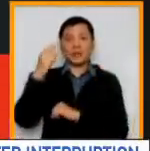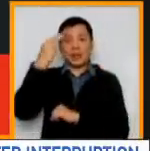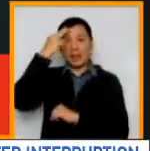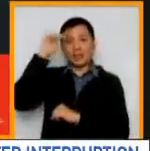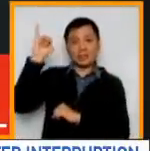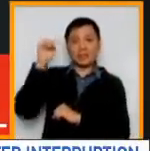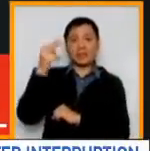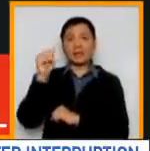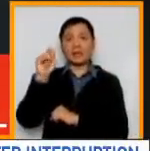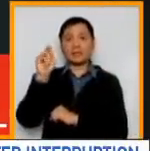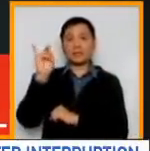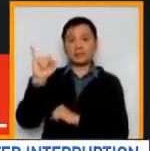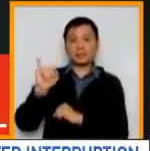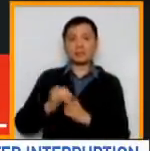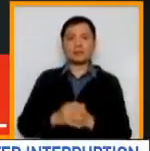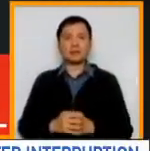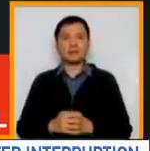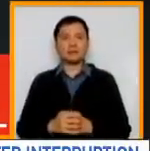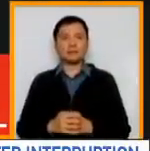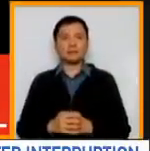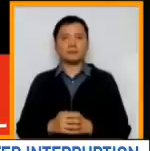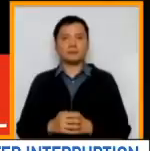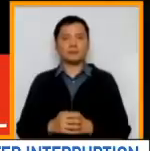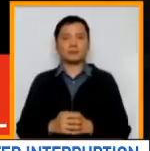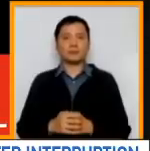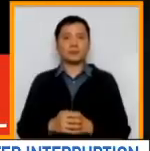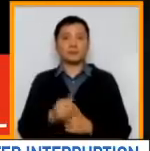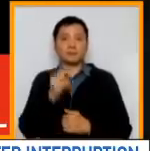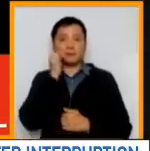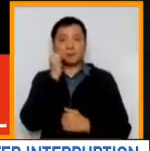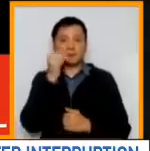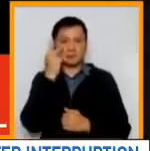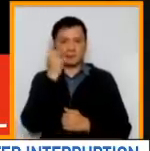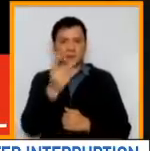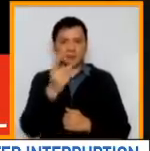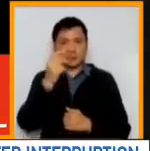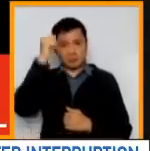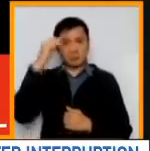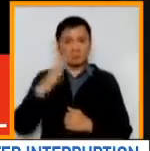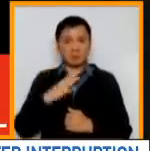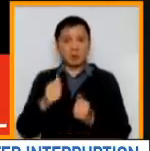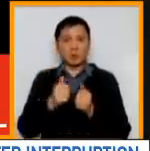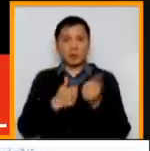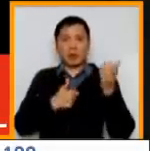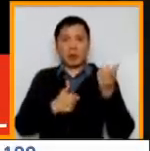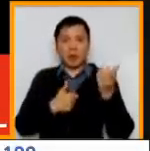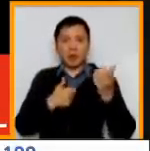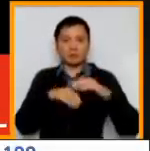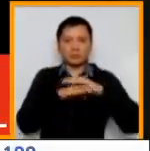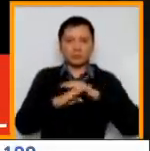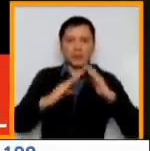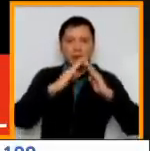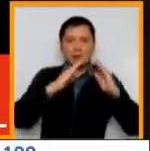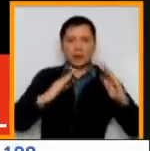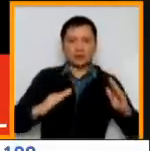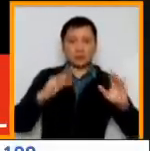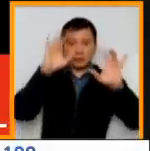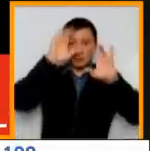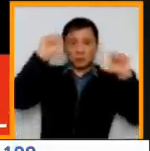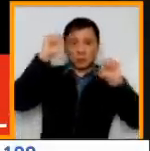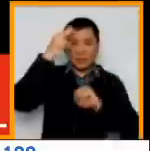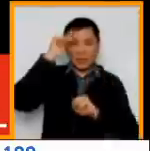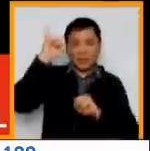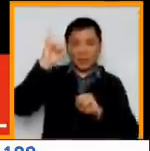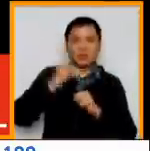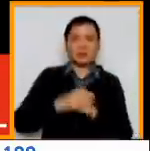Sa kumakalat ng video, makikita ang mga armadong lalaki sa labas ng bahay ni President Jovenel Moise. Bandang alauna ng madaling araw nitong